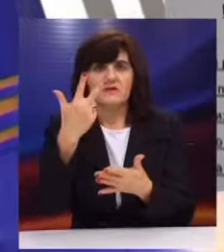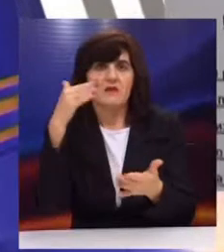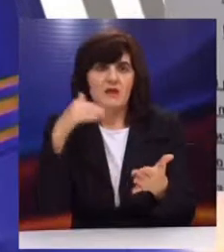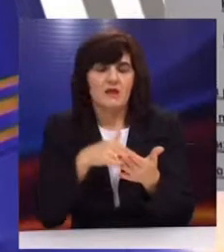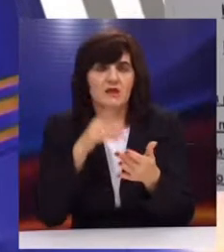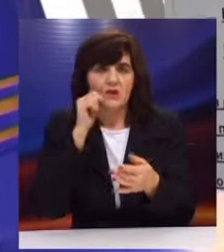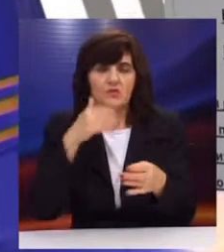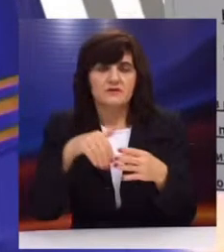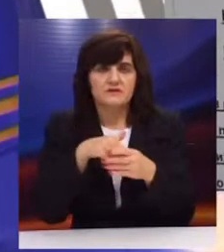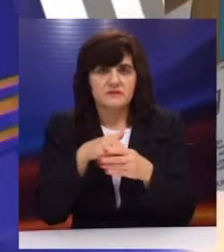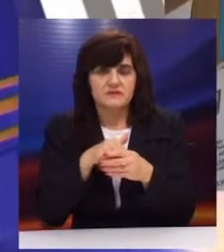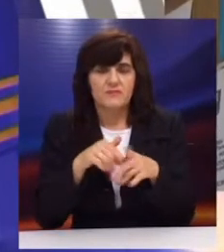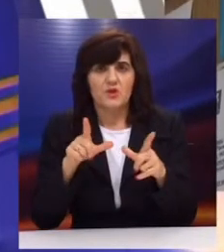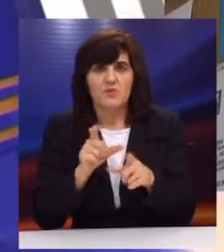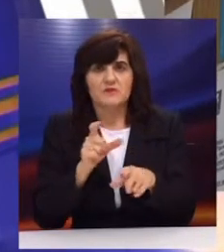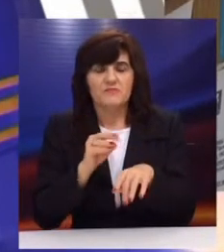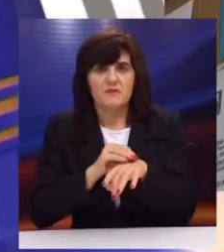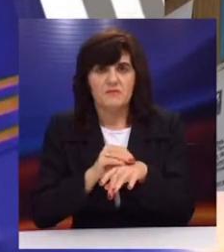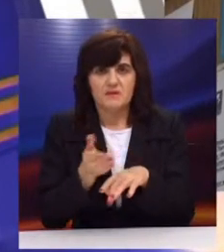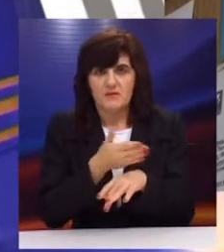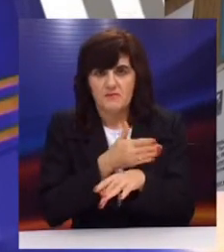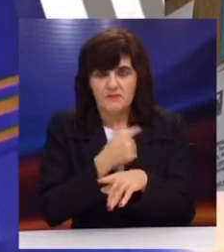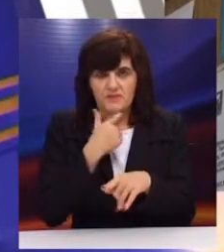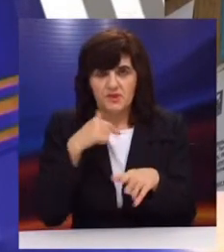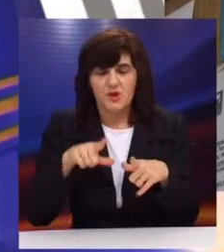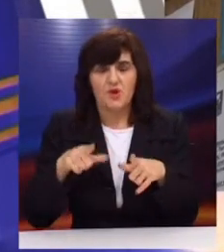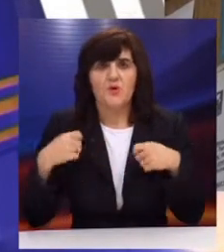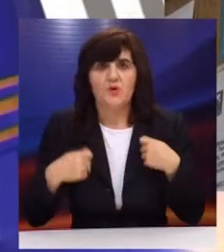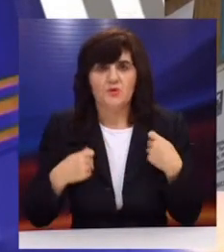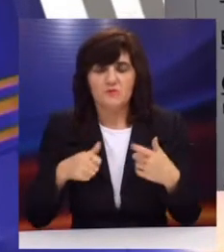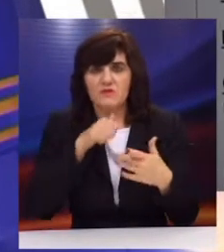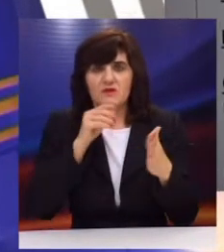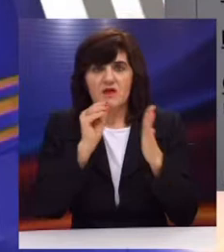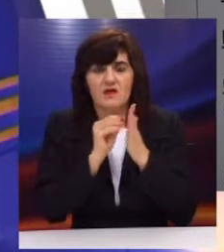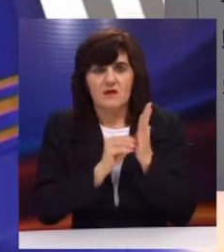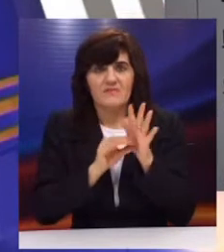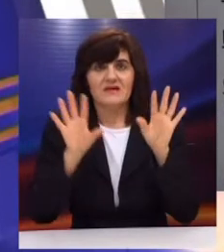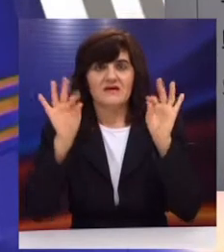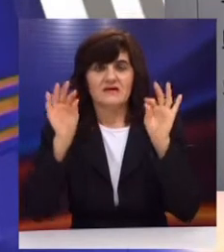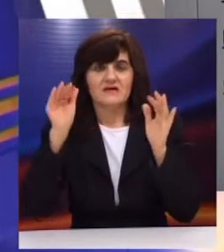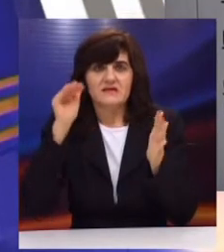Prema statističkim podacima, u septembru 2014. godine u Subotici je evidentirano